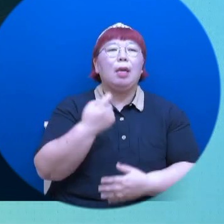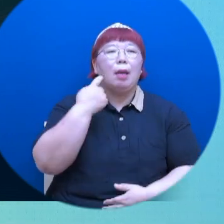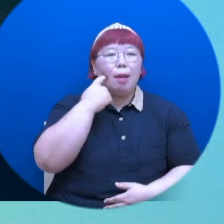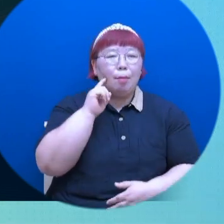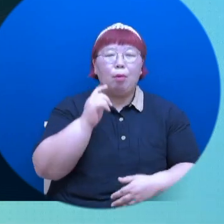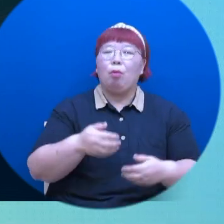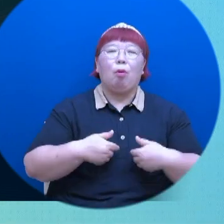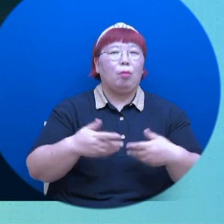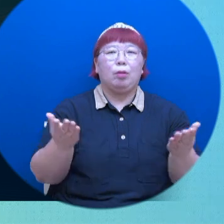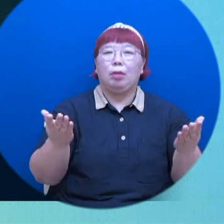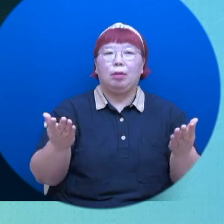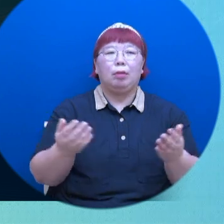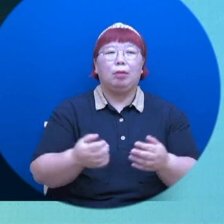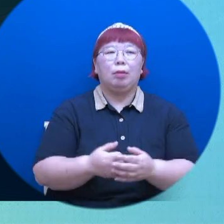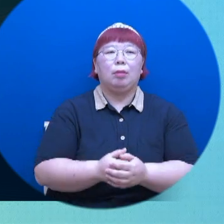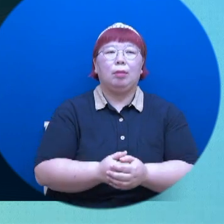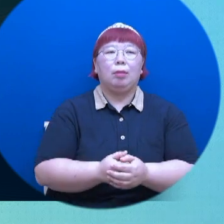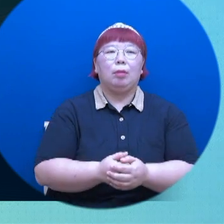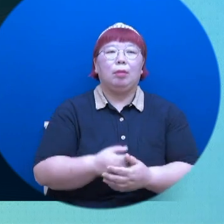예쁠 필요 없단다.